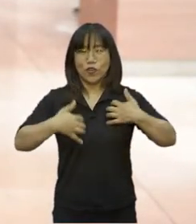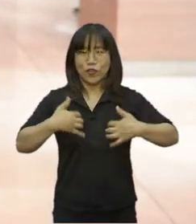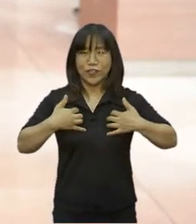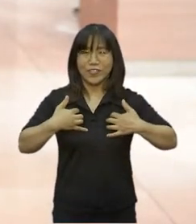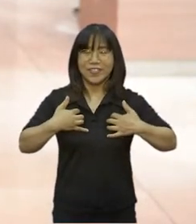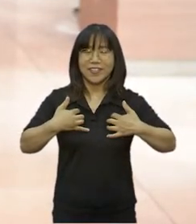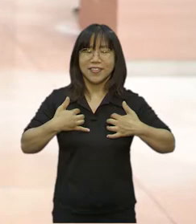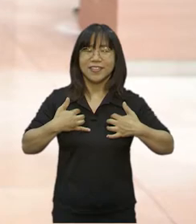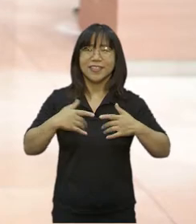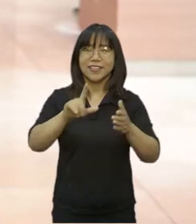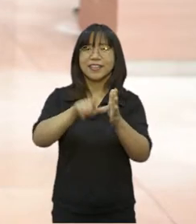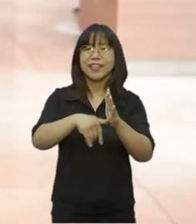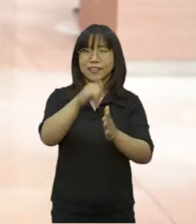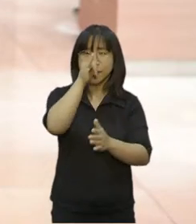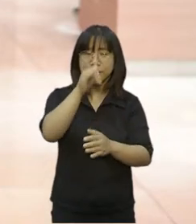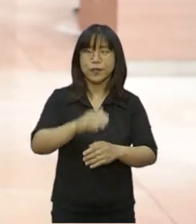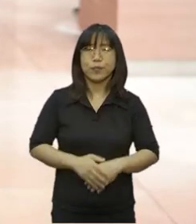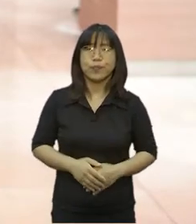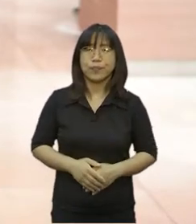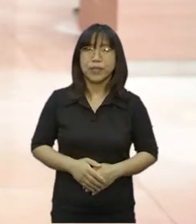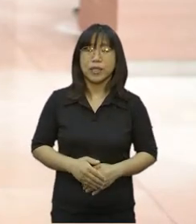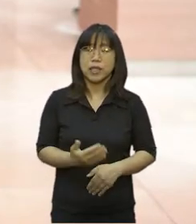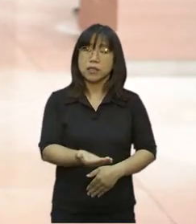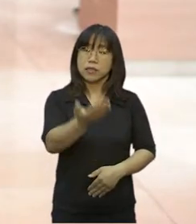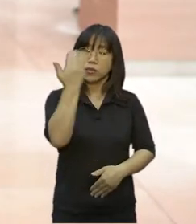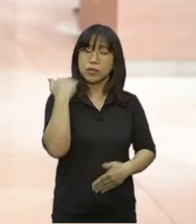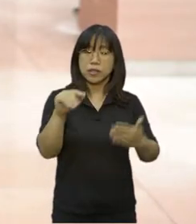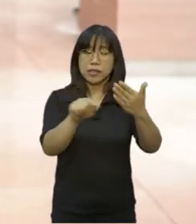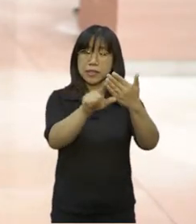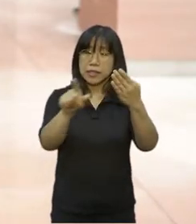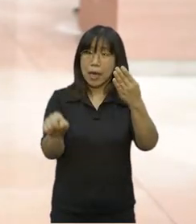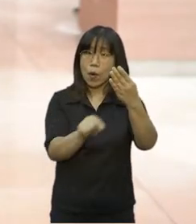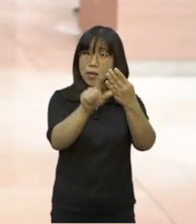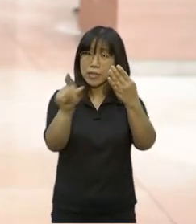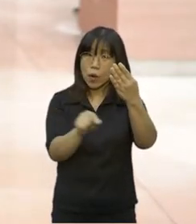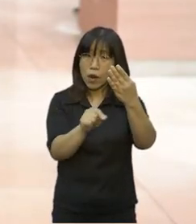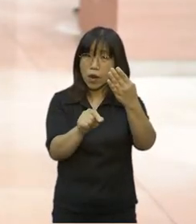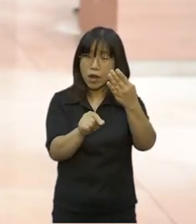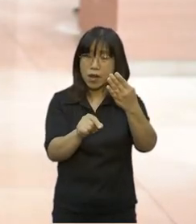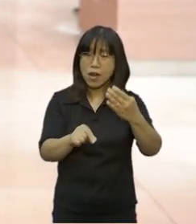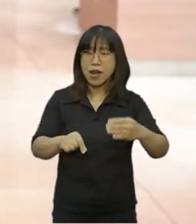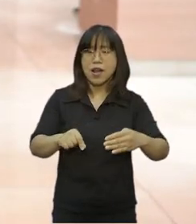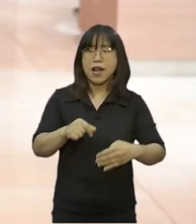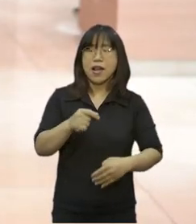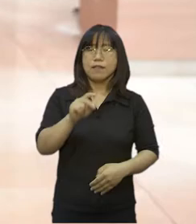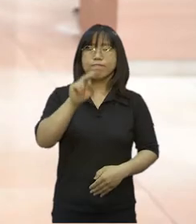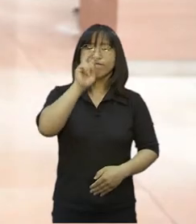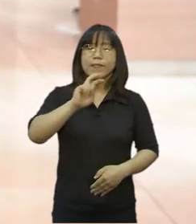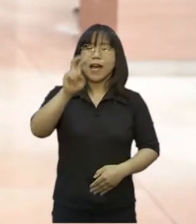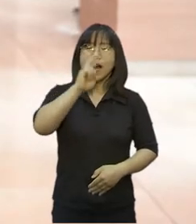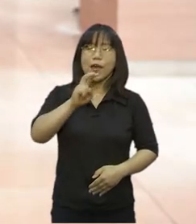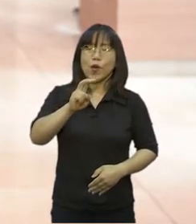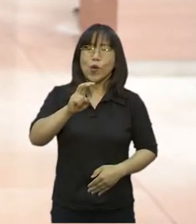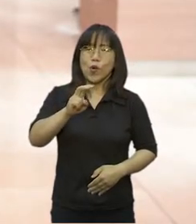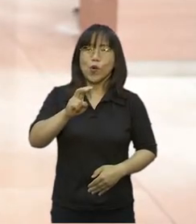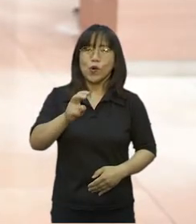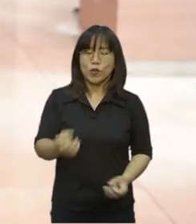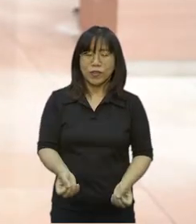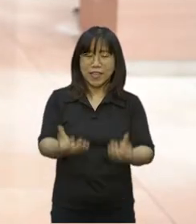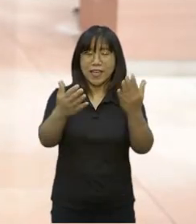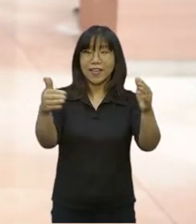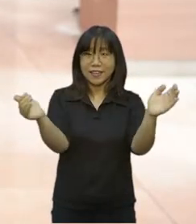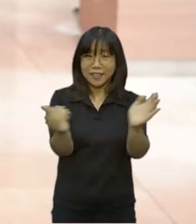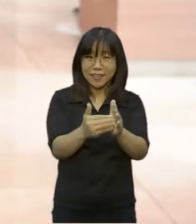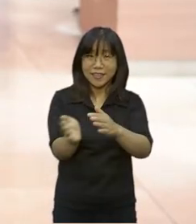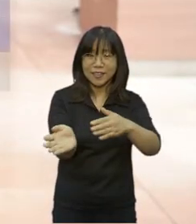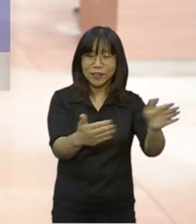반란이 시작됩니다. 지난 4, 5월 인기리에 끝난 온라인 방구석 가요제. 이번에는